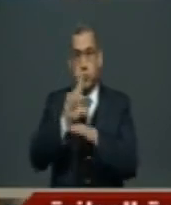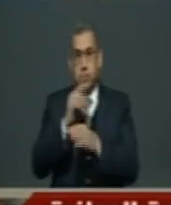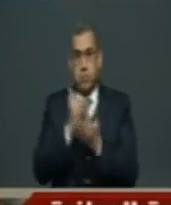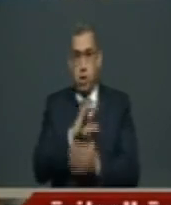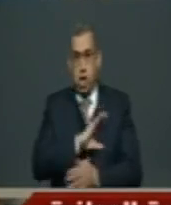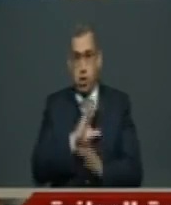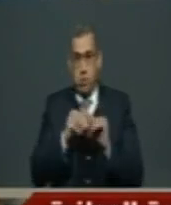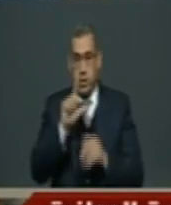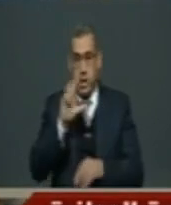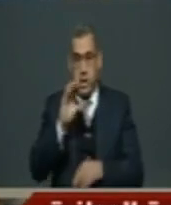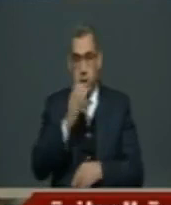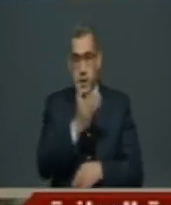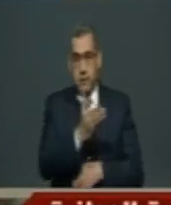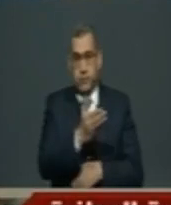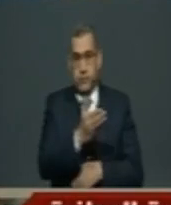المسلحة،